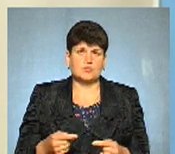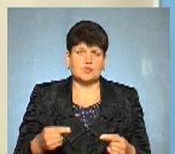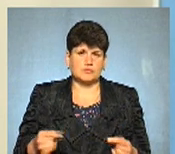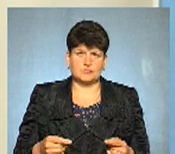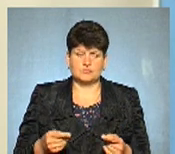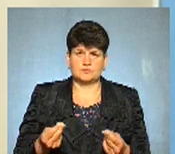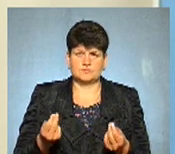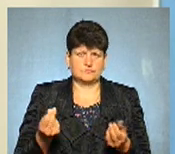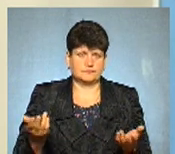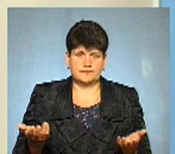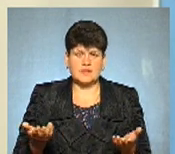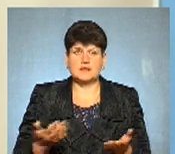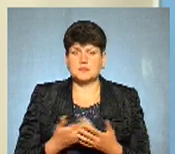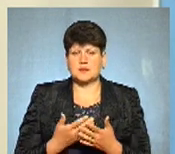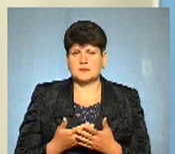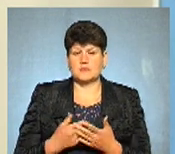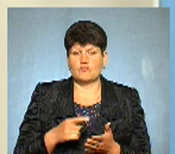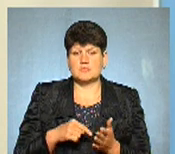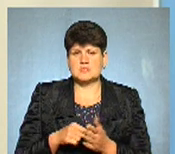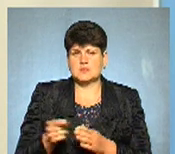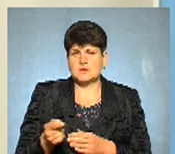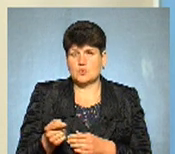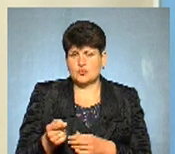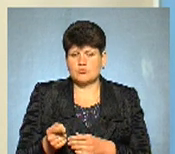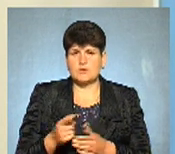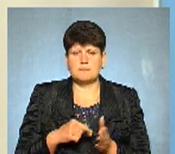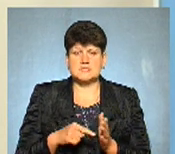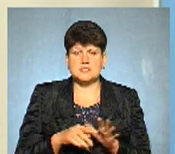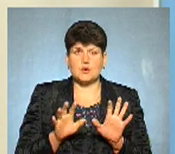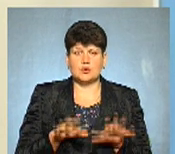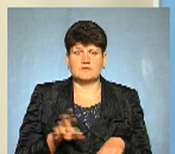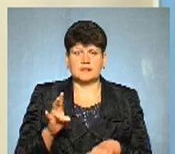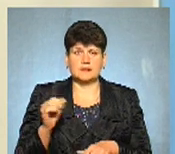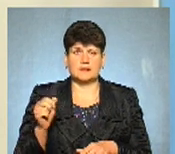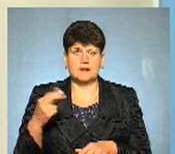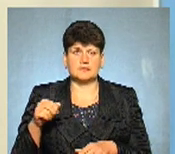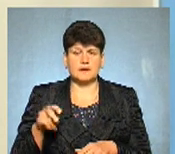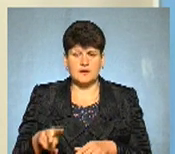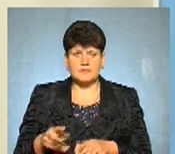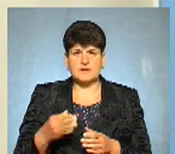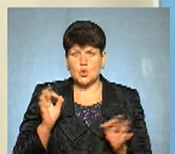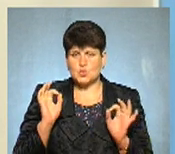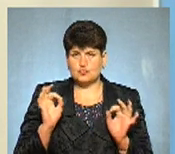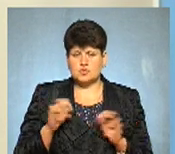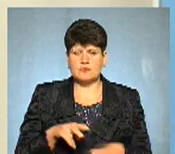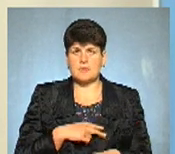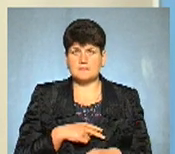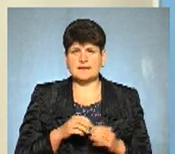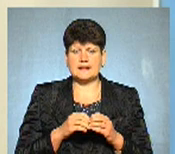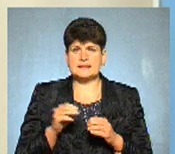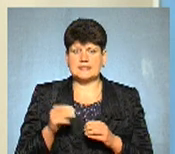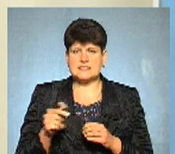компенсацію. Якщо ми візьмемо по місту Тернополю, то міський голова Надал, він озвучив премію в 10 тисяч